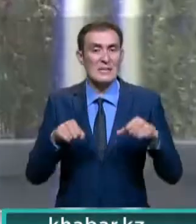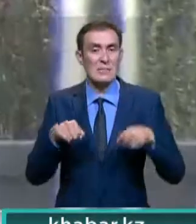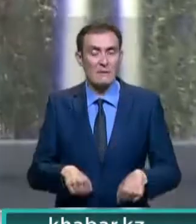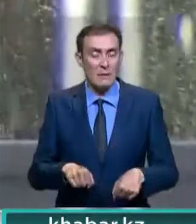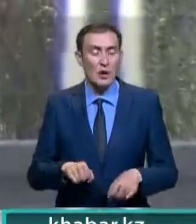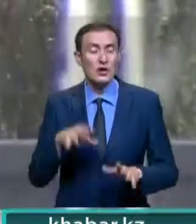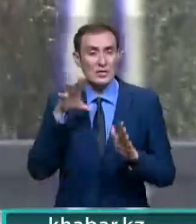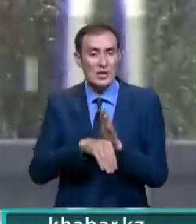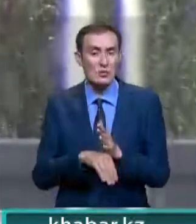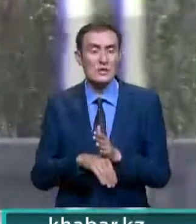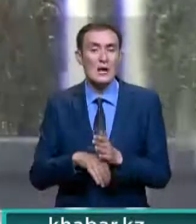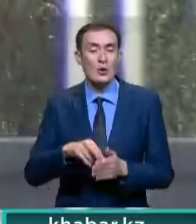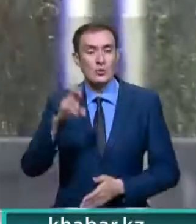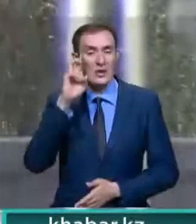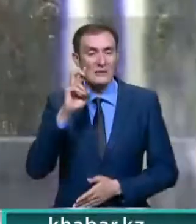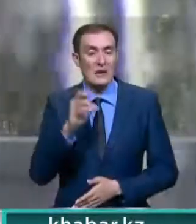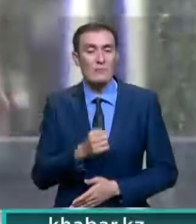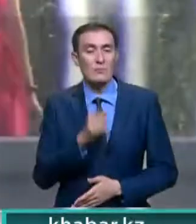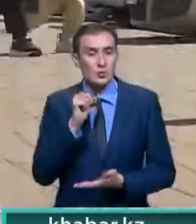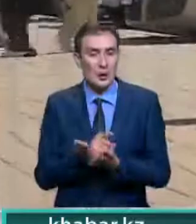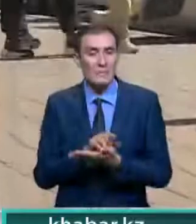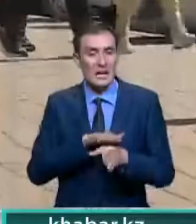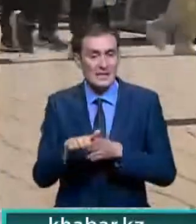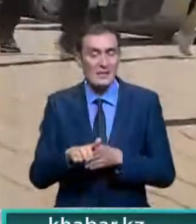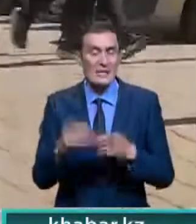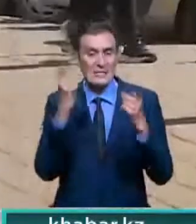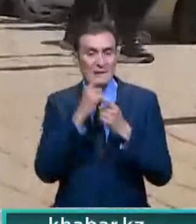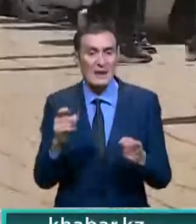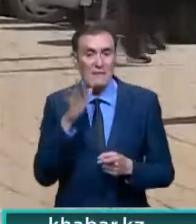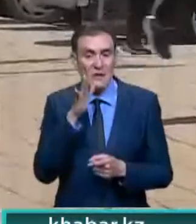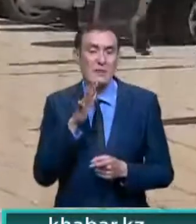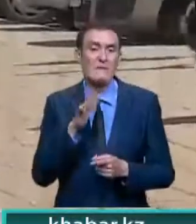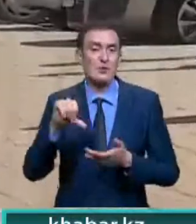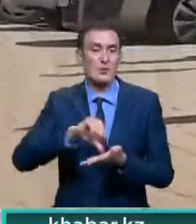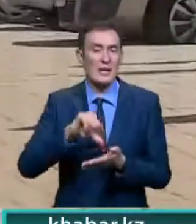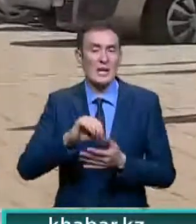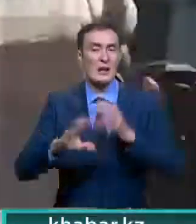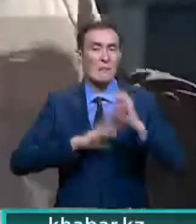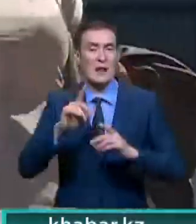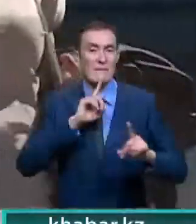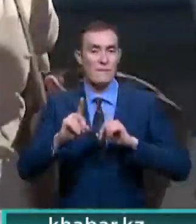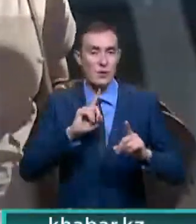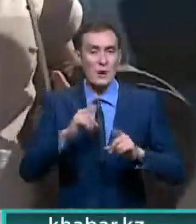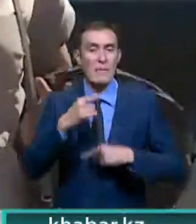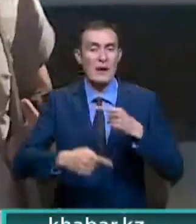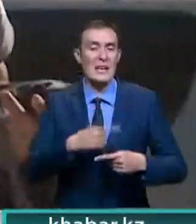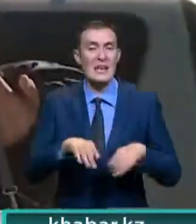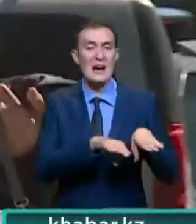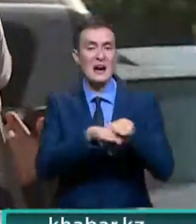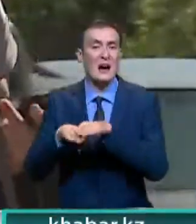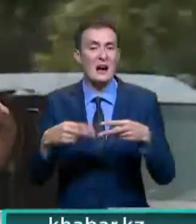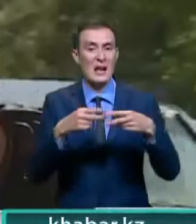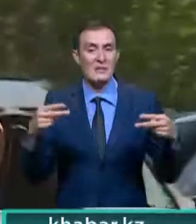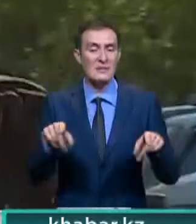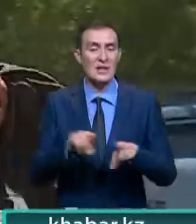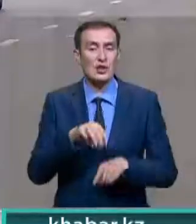что предполагает принятие государством ряда обязательств. Заявление он сделал во время выступления на глобальном форуме «Поколение равенства».